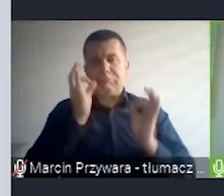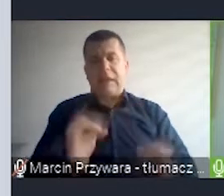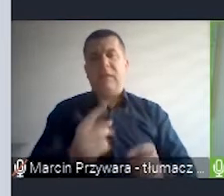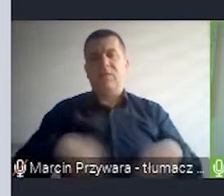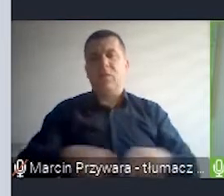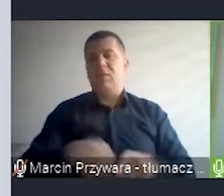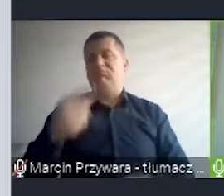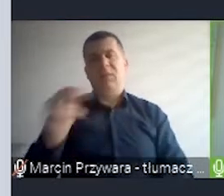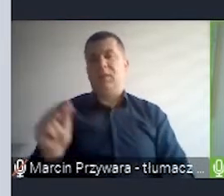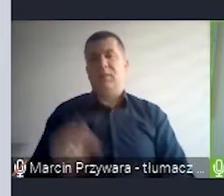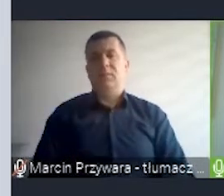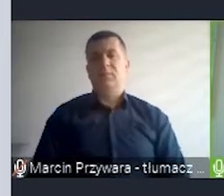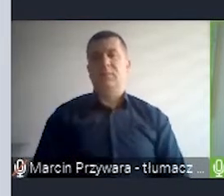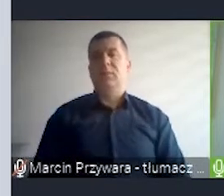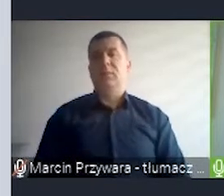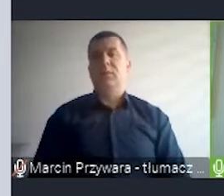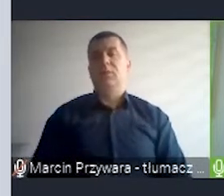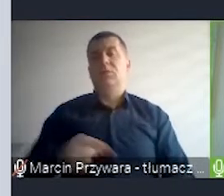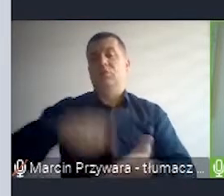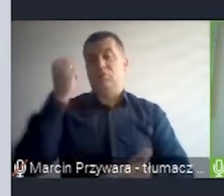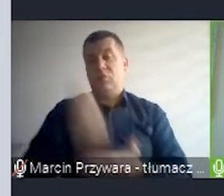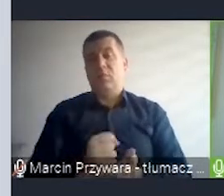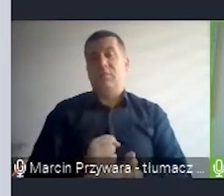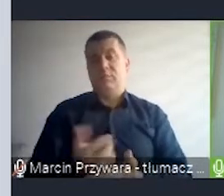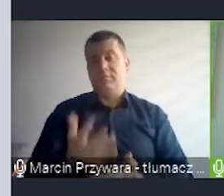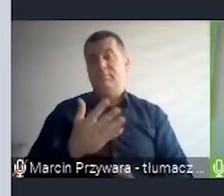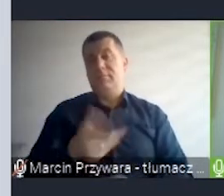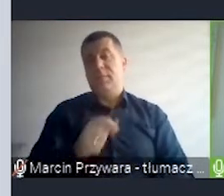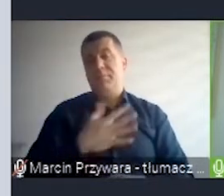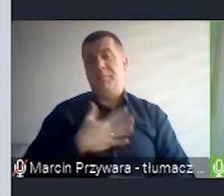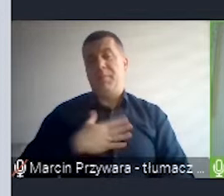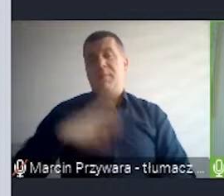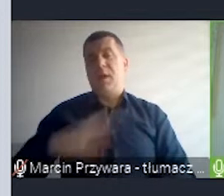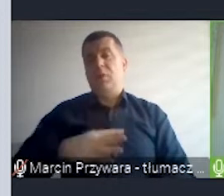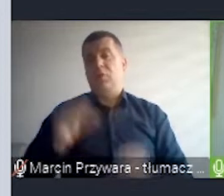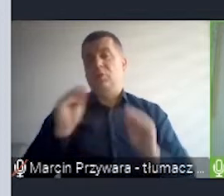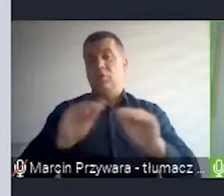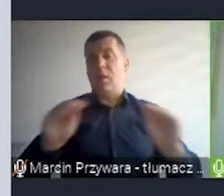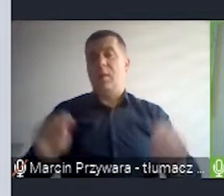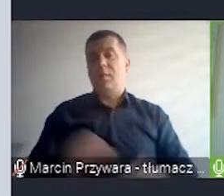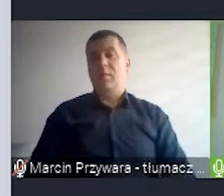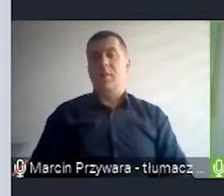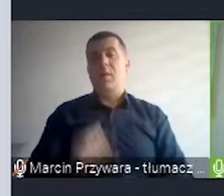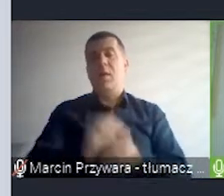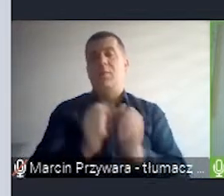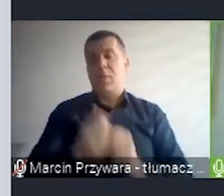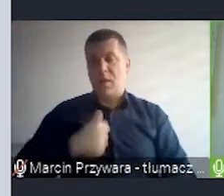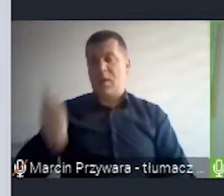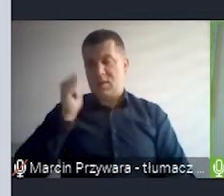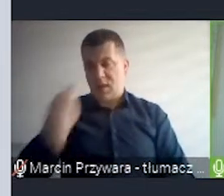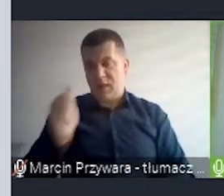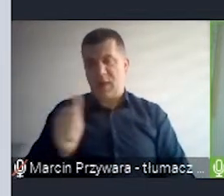wykonawcę. No i znowu mam wartość tego szkolenia. Albo zakwalifikowałem na